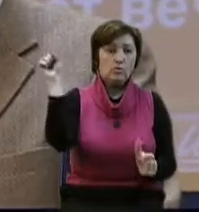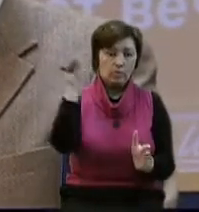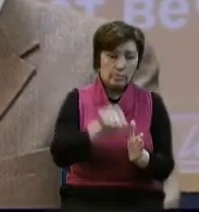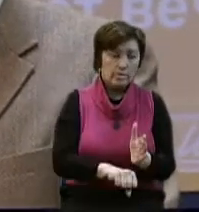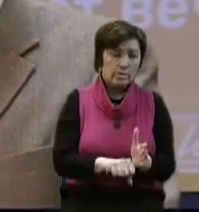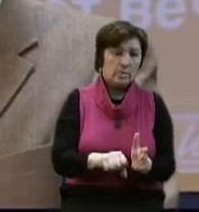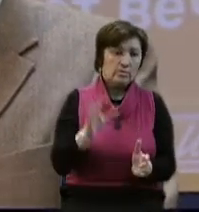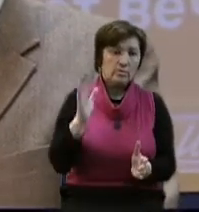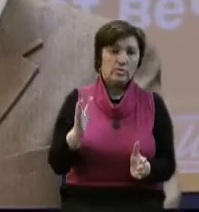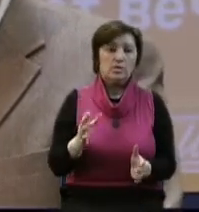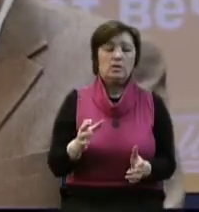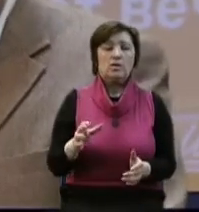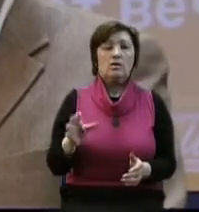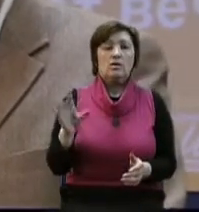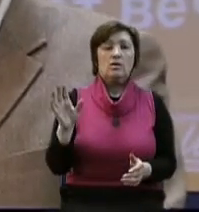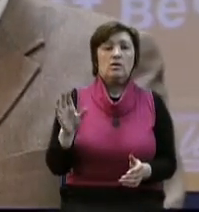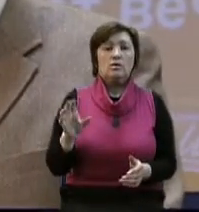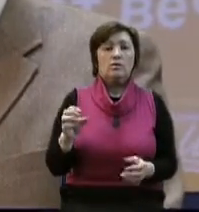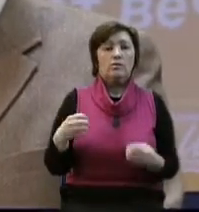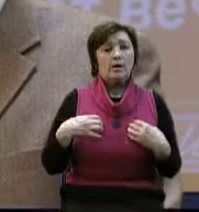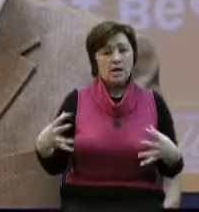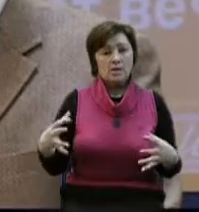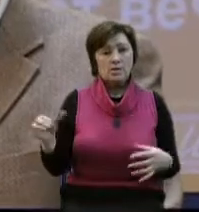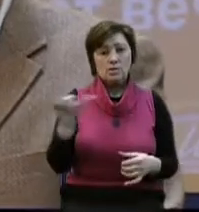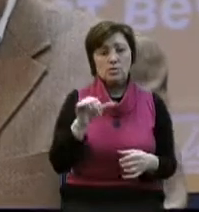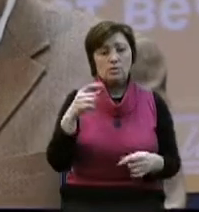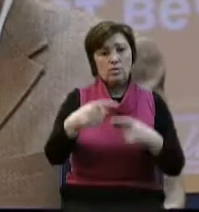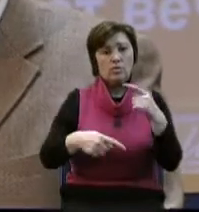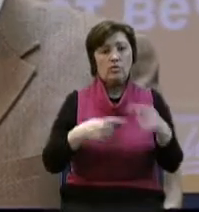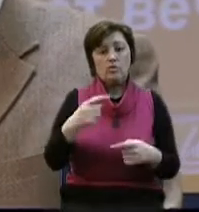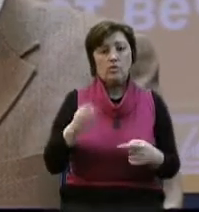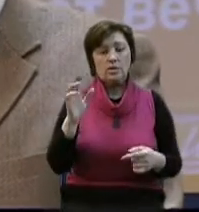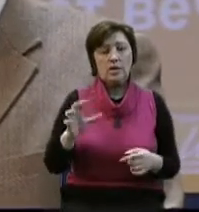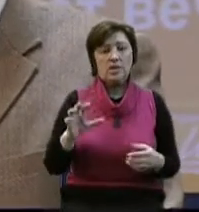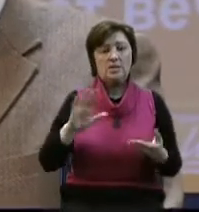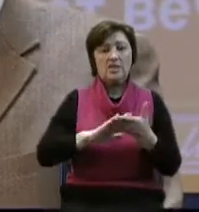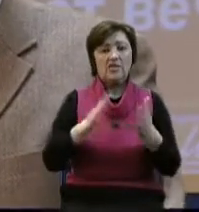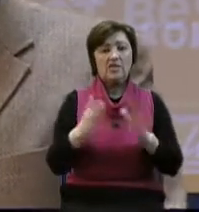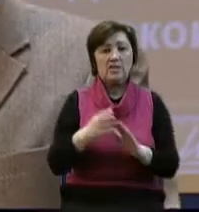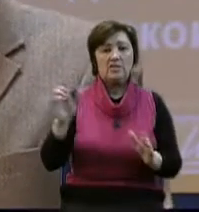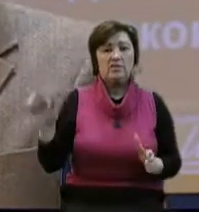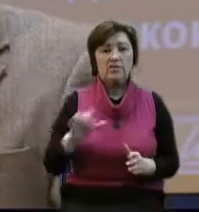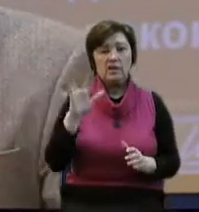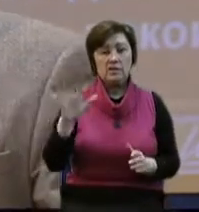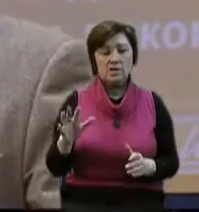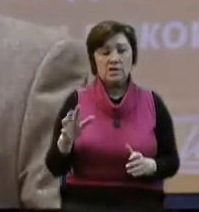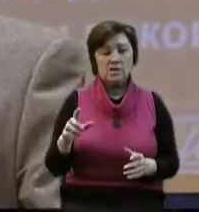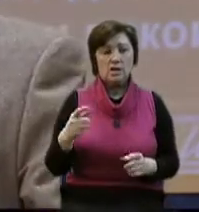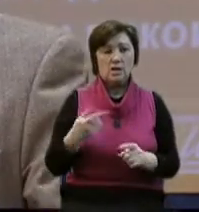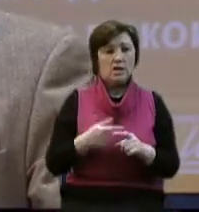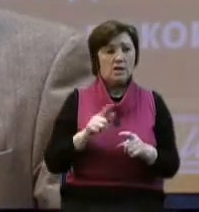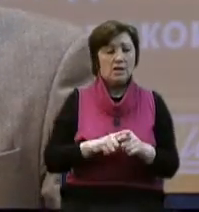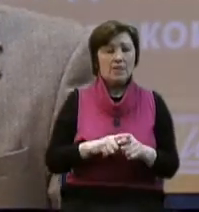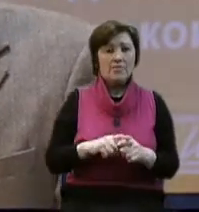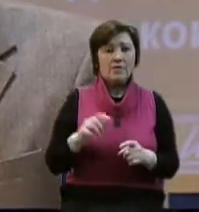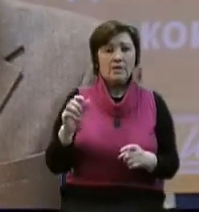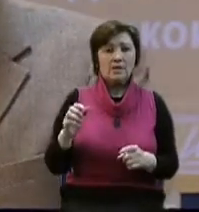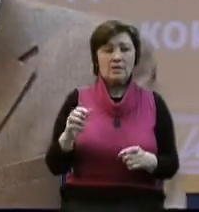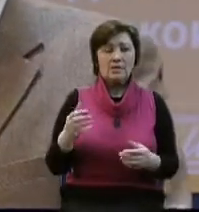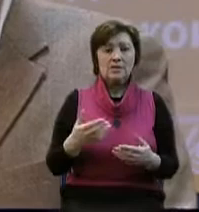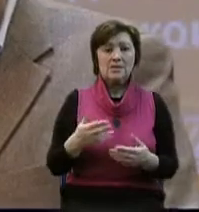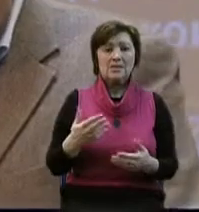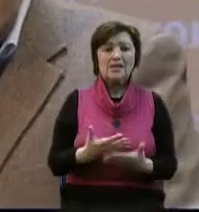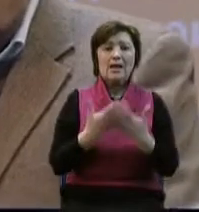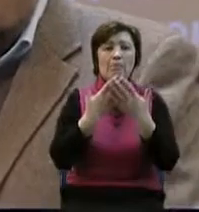Израилевы субботу, празднуя субботу в роды свои, как завет вечный. Это знамение между мною и сынами